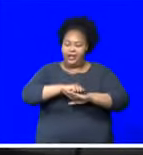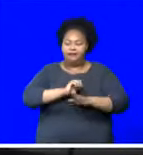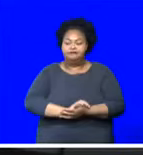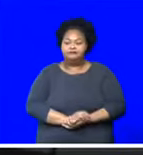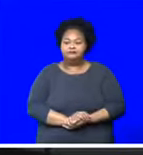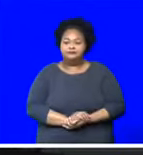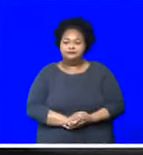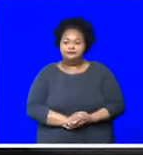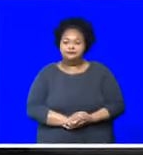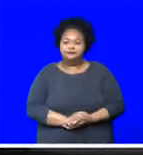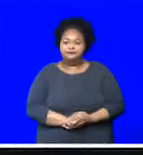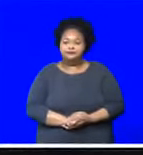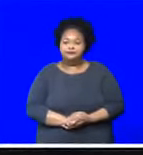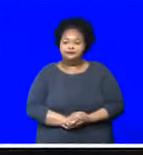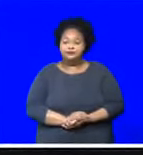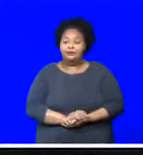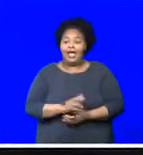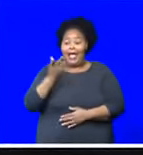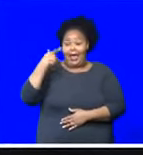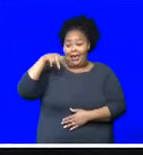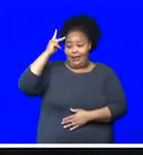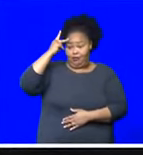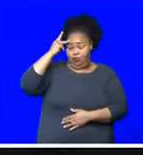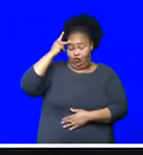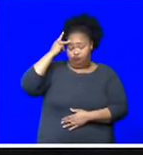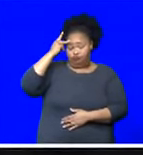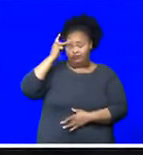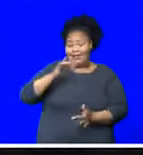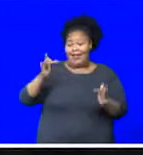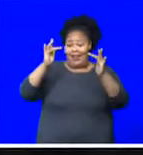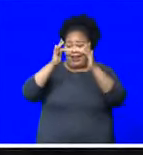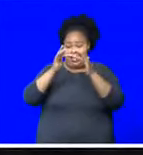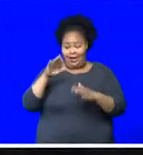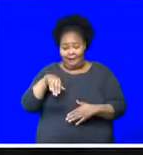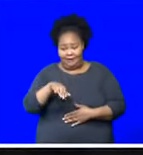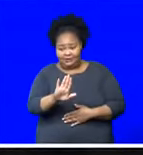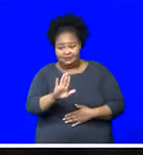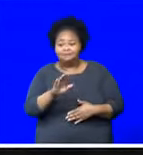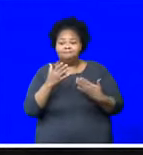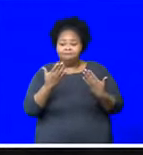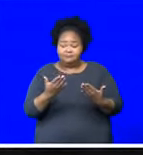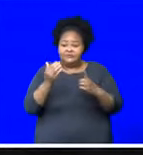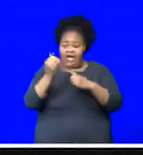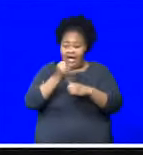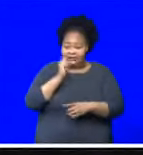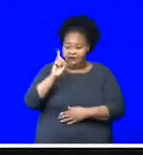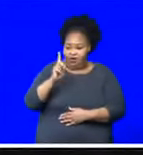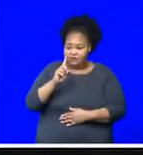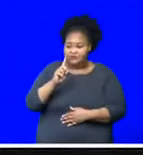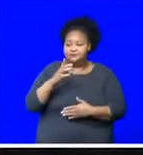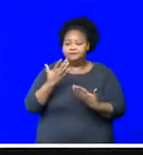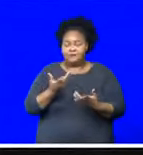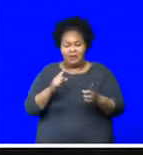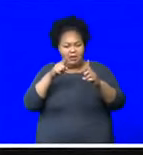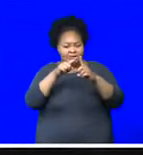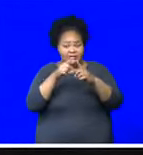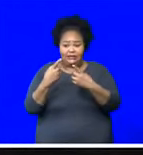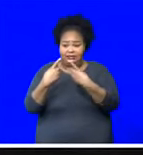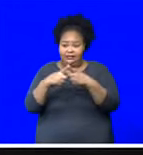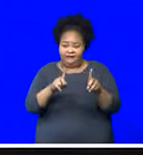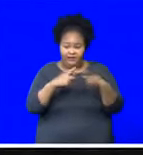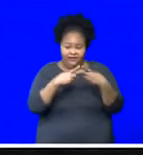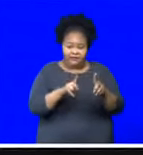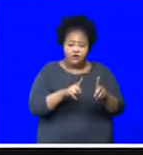Through compliance with the charter, we are set to achieve greater targets from road